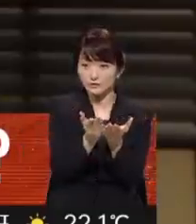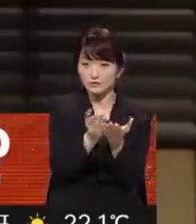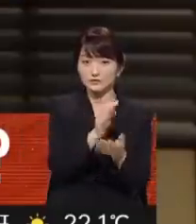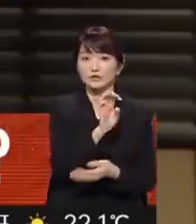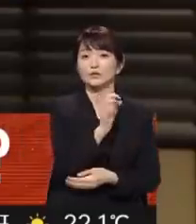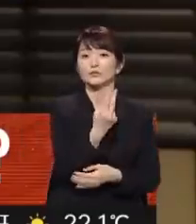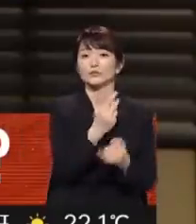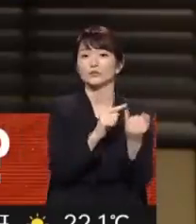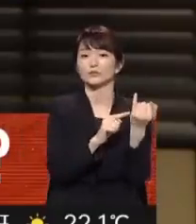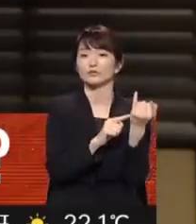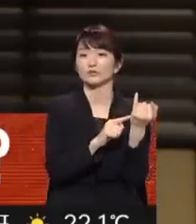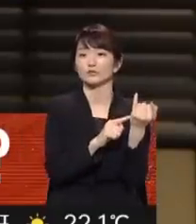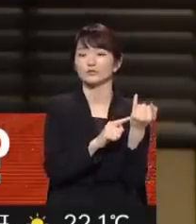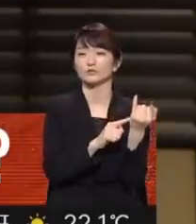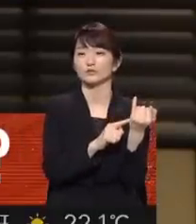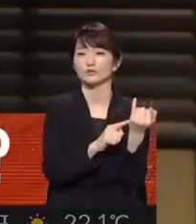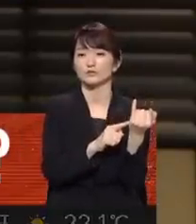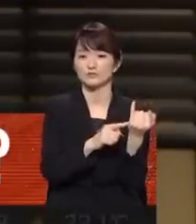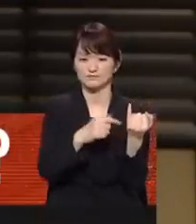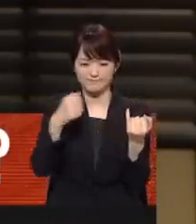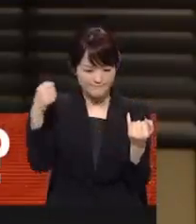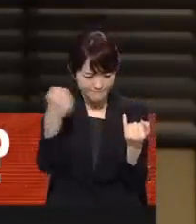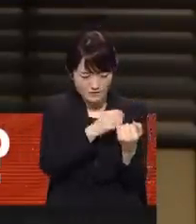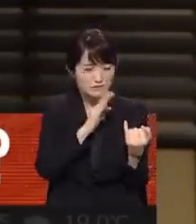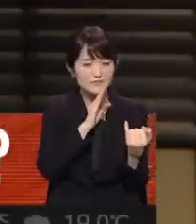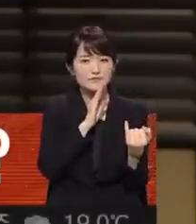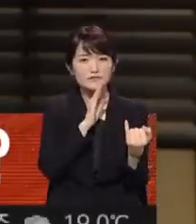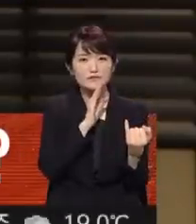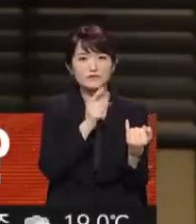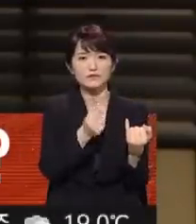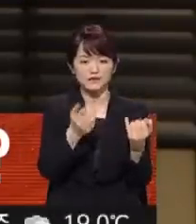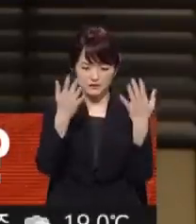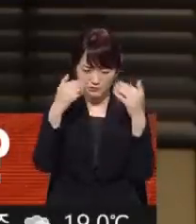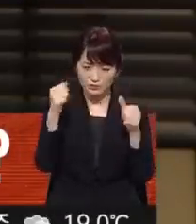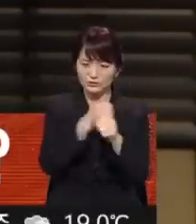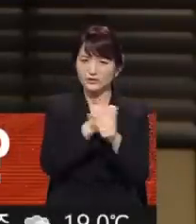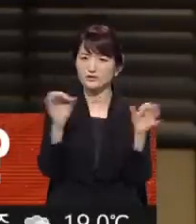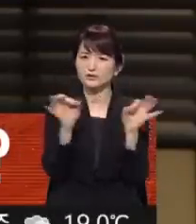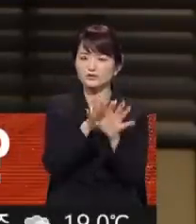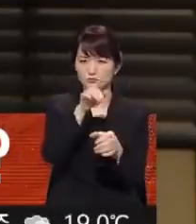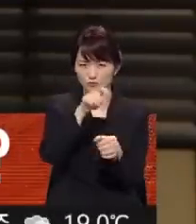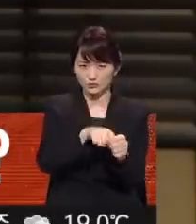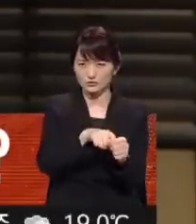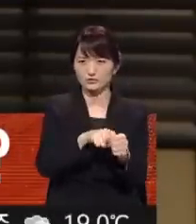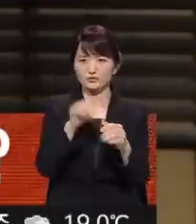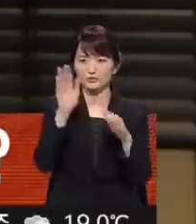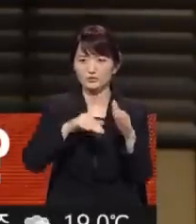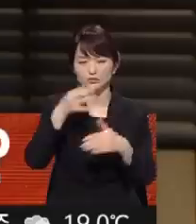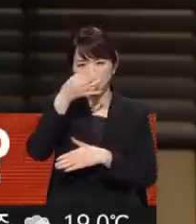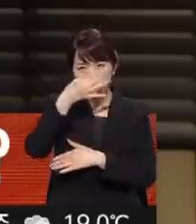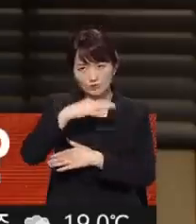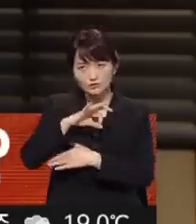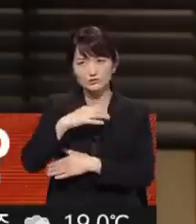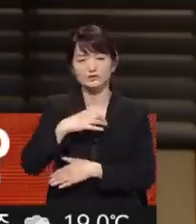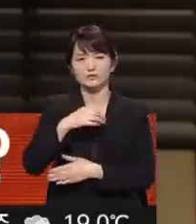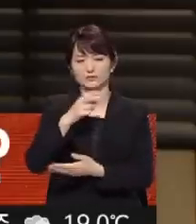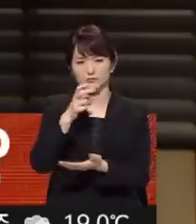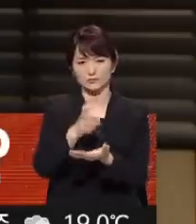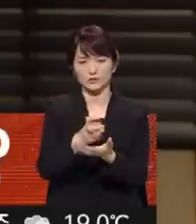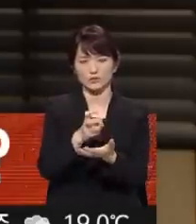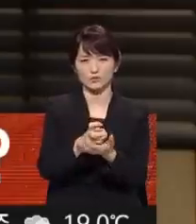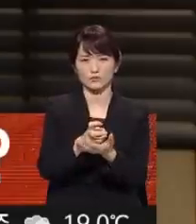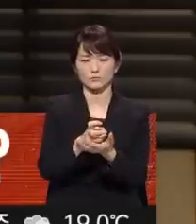씨는 이게 이 당한 게 맞고 학폭을 없애기 위해서 한 거다. 이런 게 맞다 그러면 공익적으로 위법성이 없어질 수는 있지만